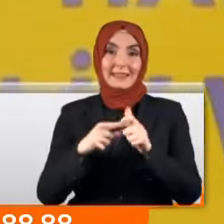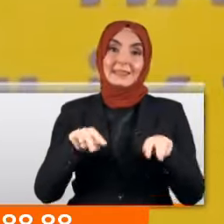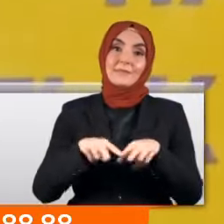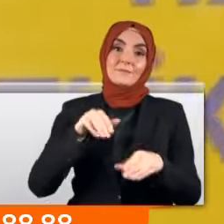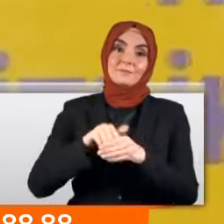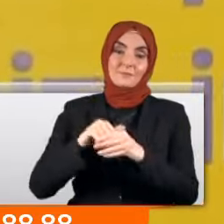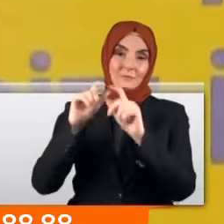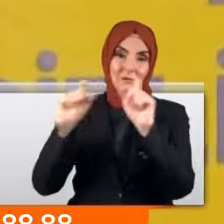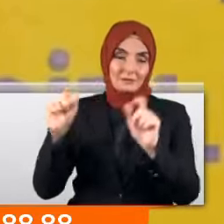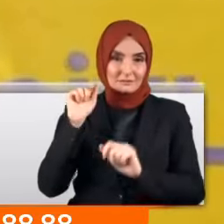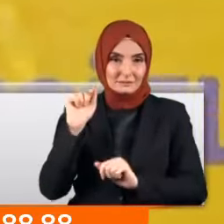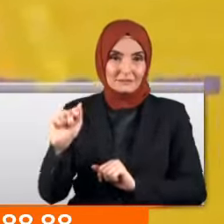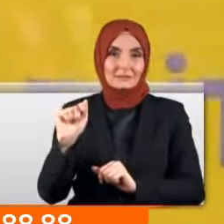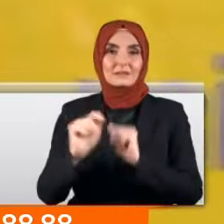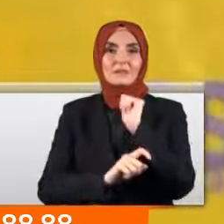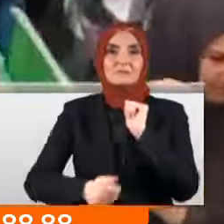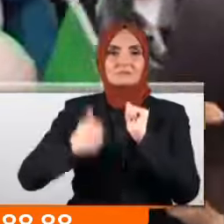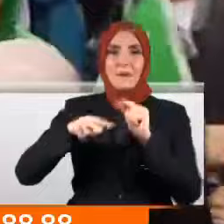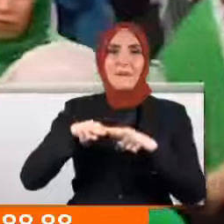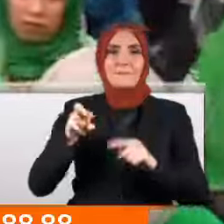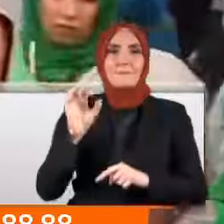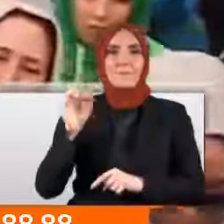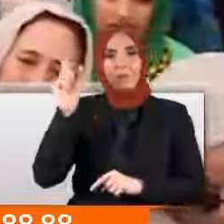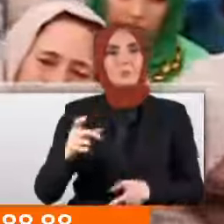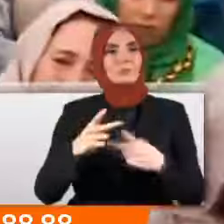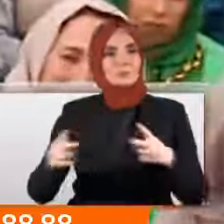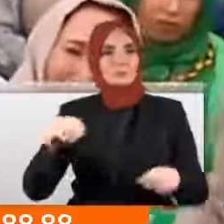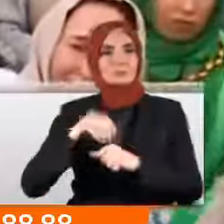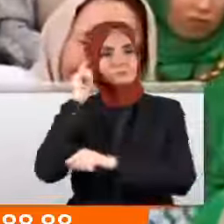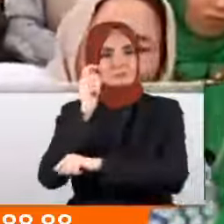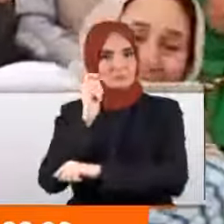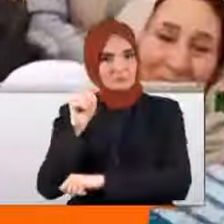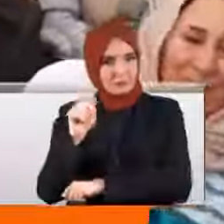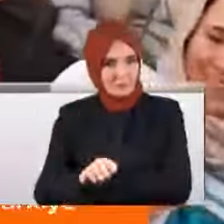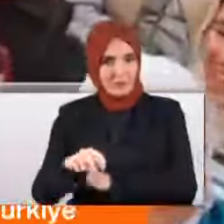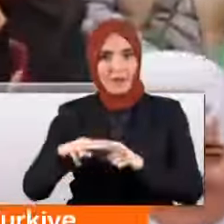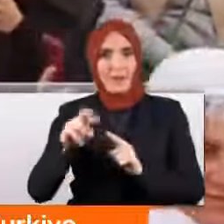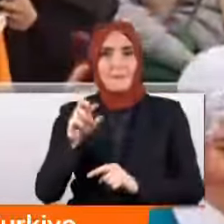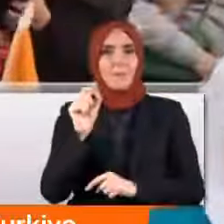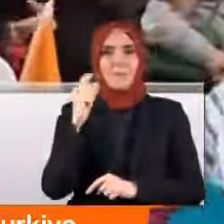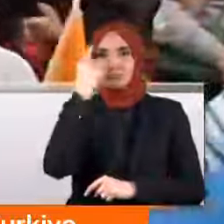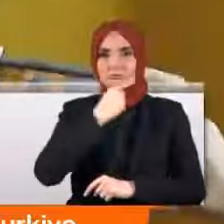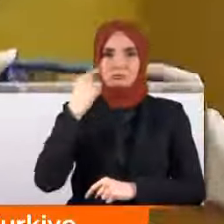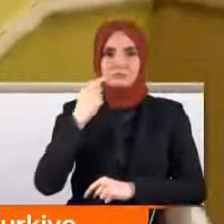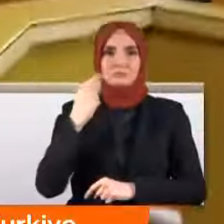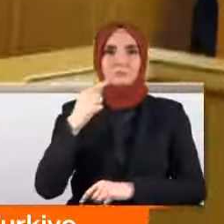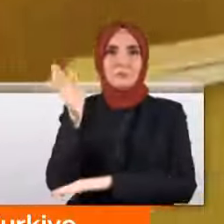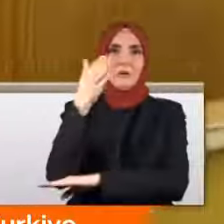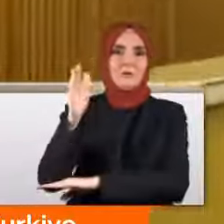Öcalan'a özgürlük içinde miting düzenledi. O mitingde Öcalan posterleri açıldı. Terörist başı lehine sloganlar atıldı.